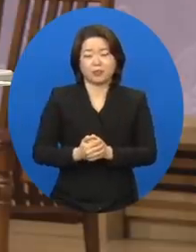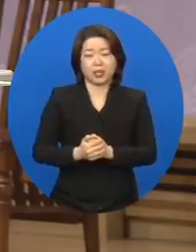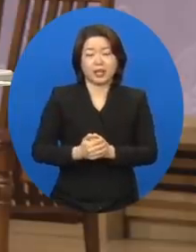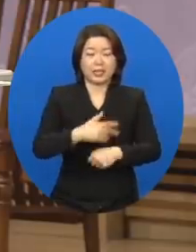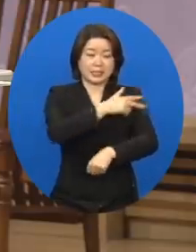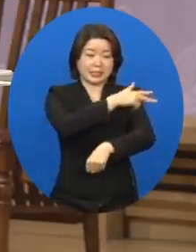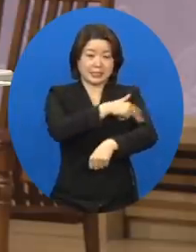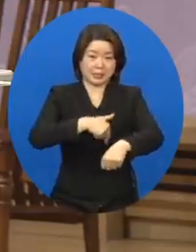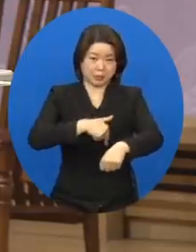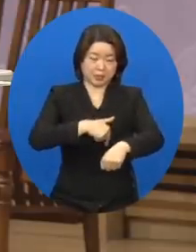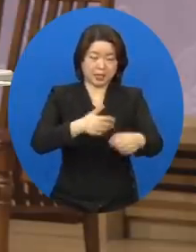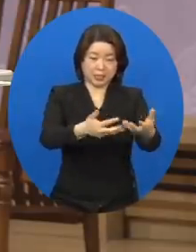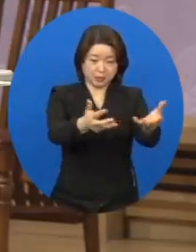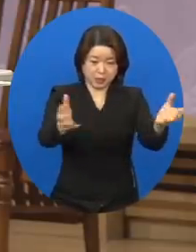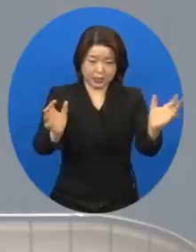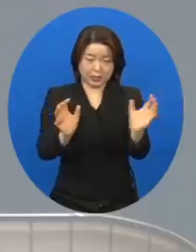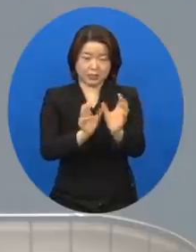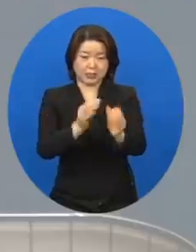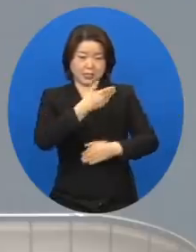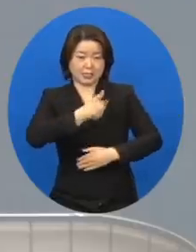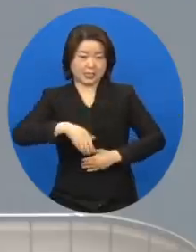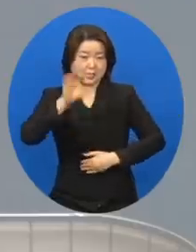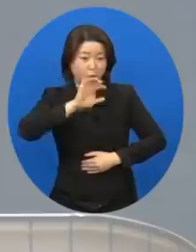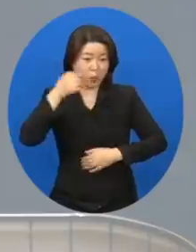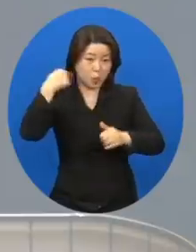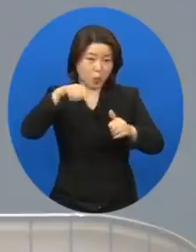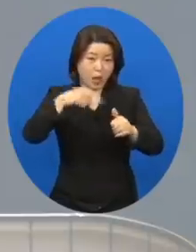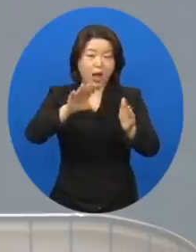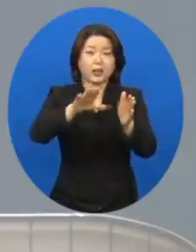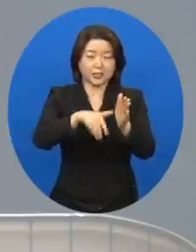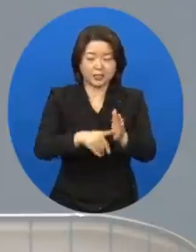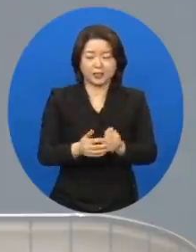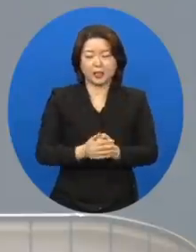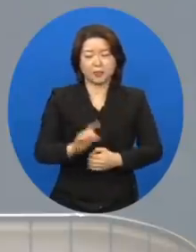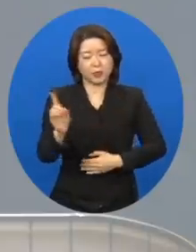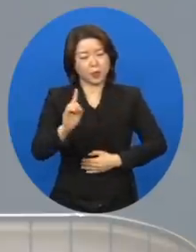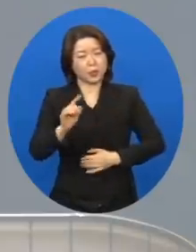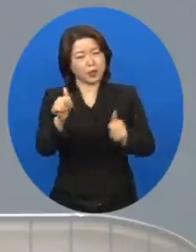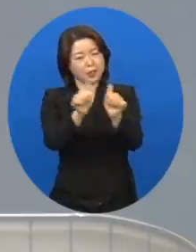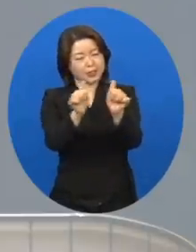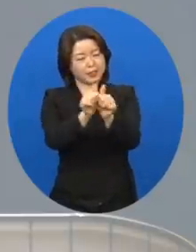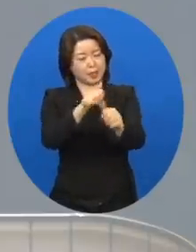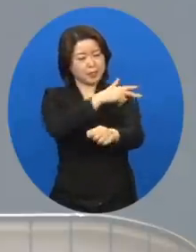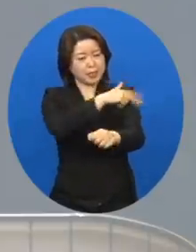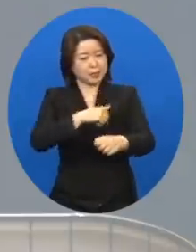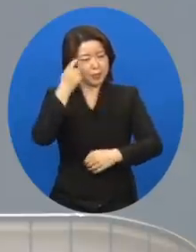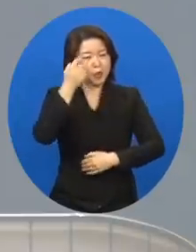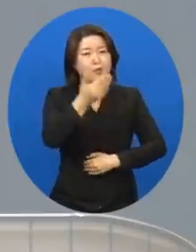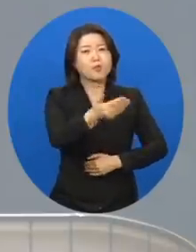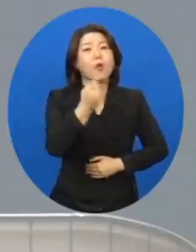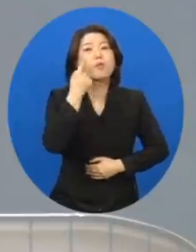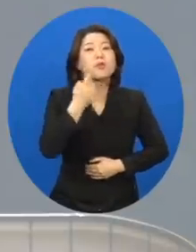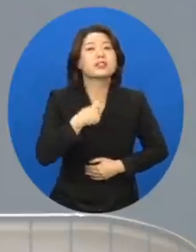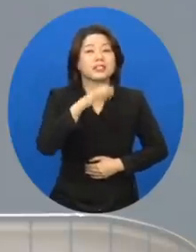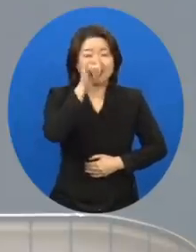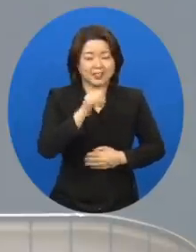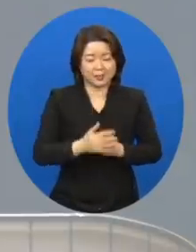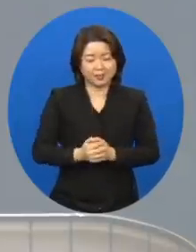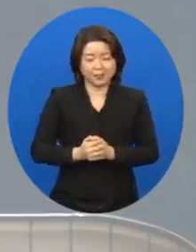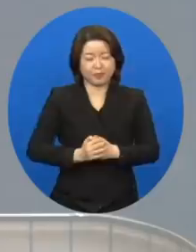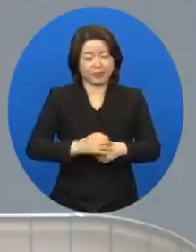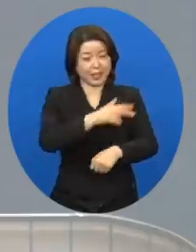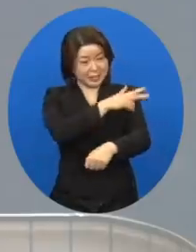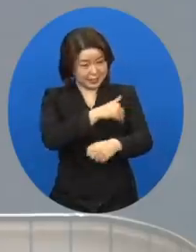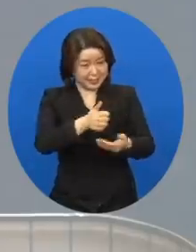집사님들을 제자 훈련할 때 어느 남자 집사님에게 질문을 드렸습니다. 집사님,